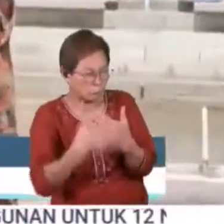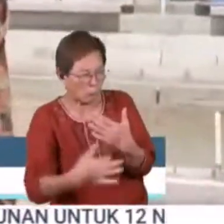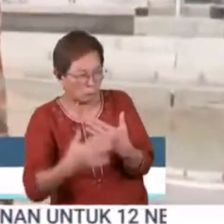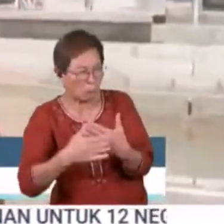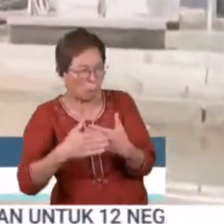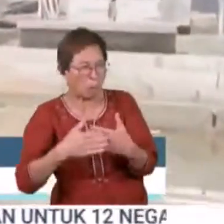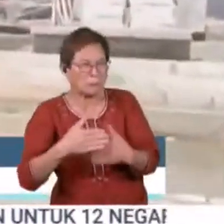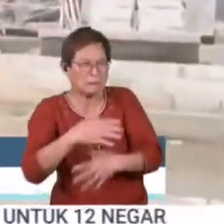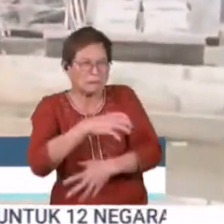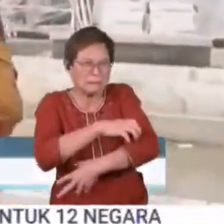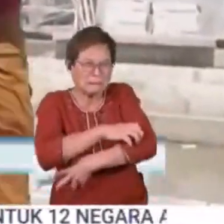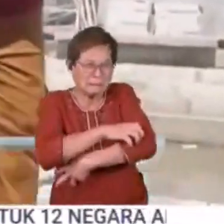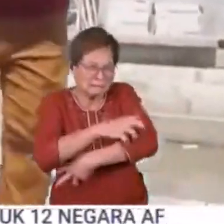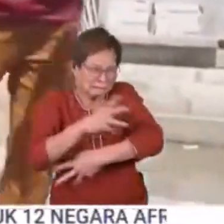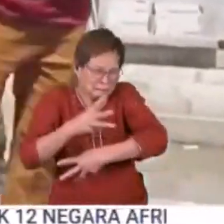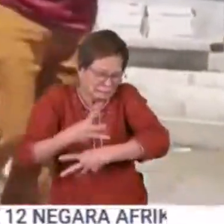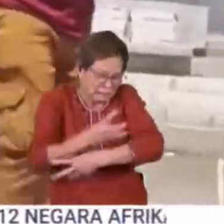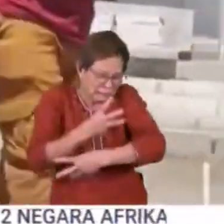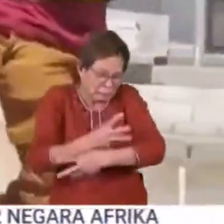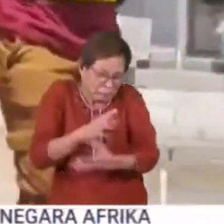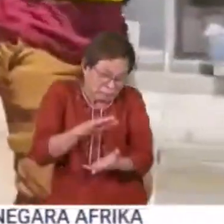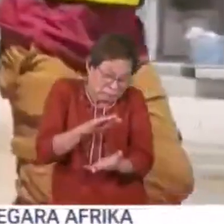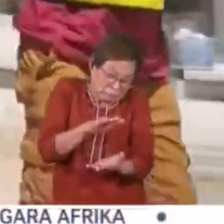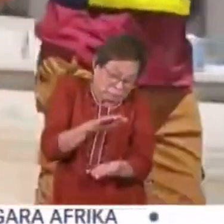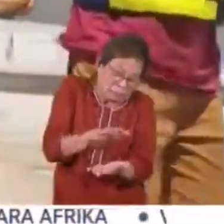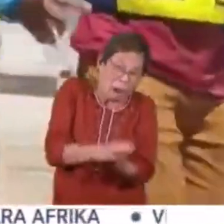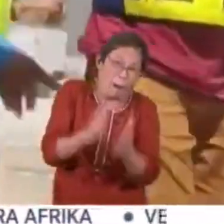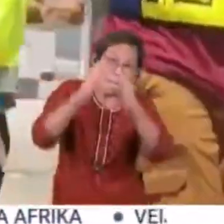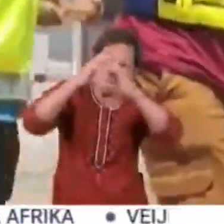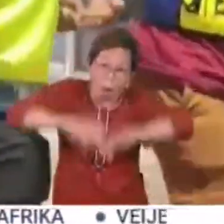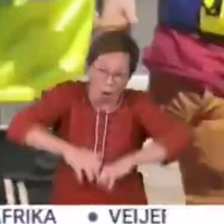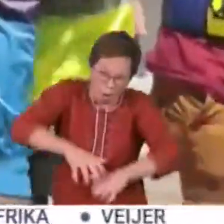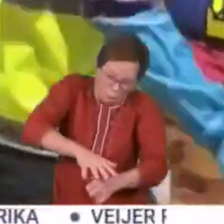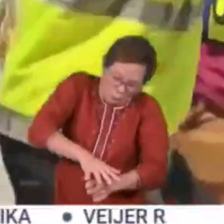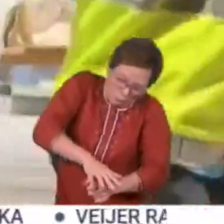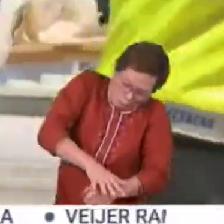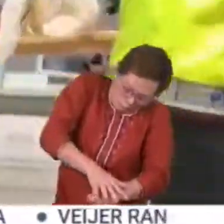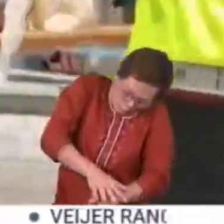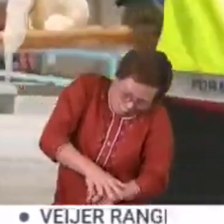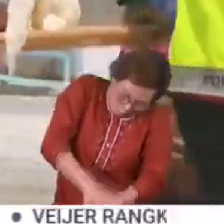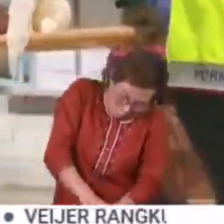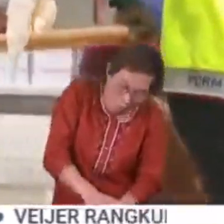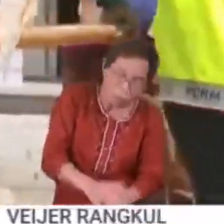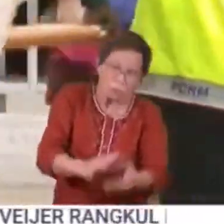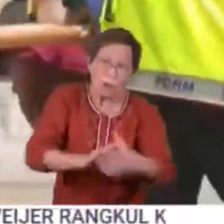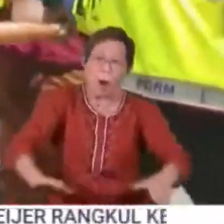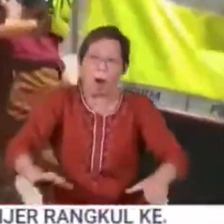kecederaan otot yang sangat teruk akibat tersepit di bawah runtuhan. Bahul